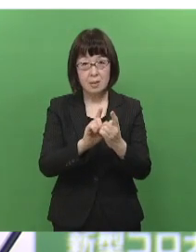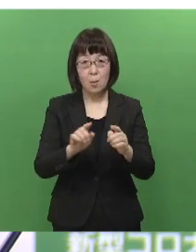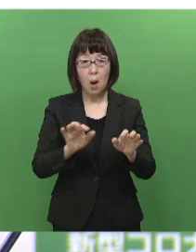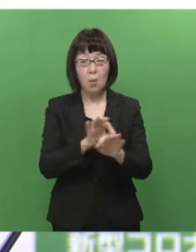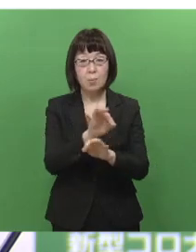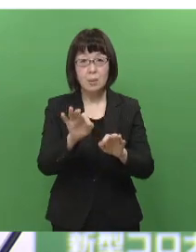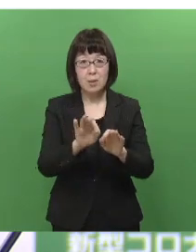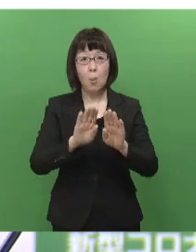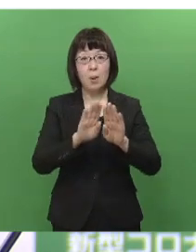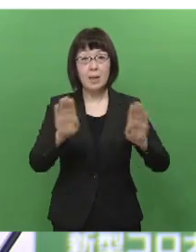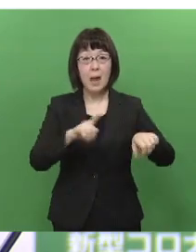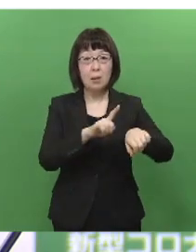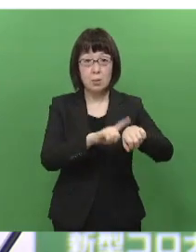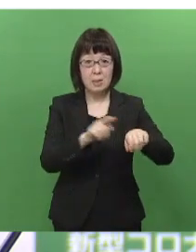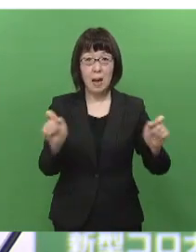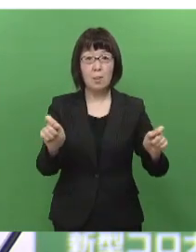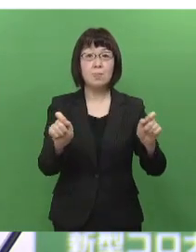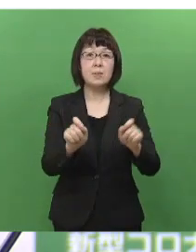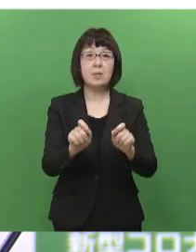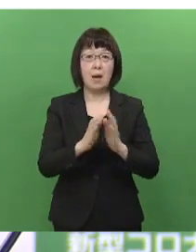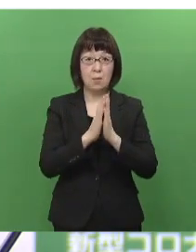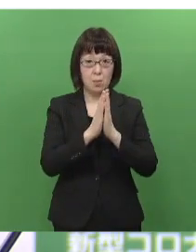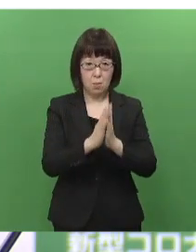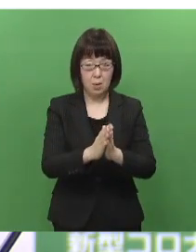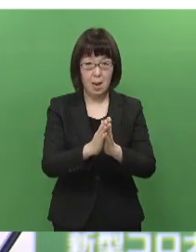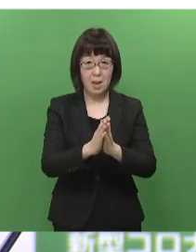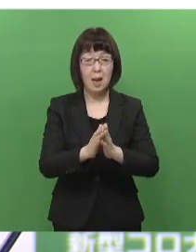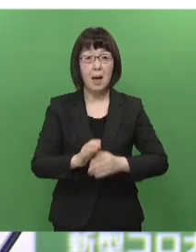しているにあたっては、やはり感染リスクが高